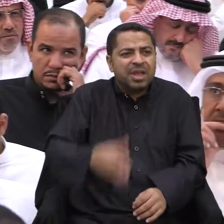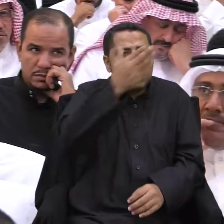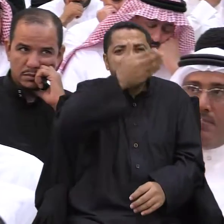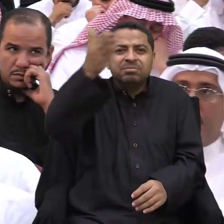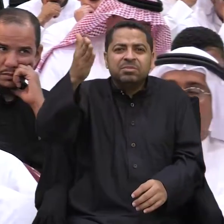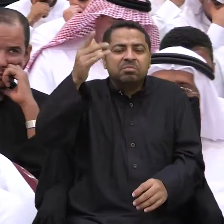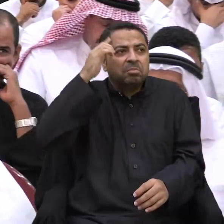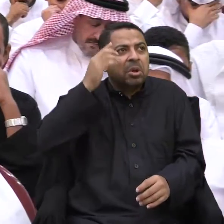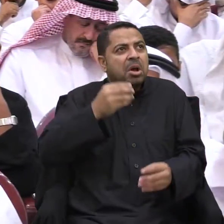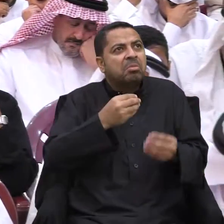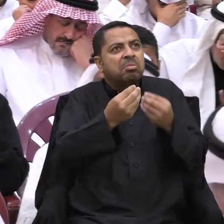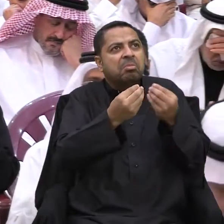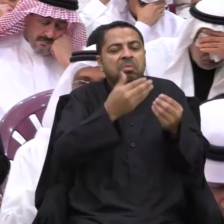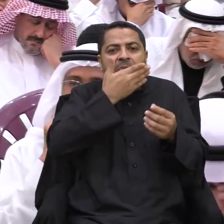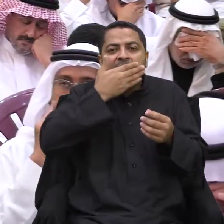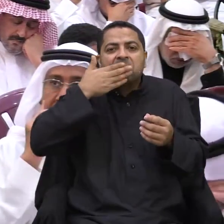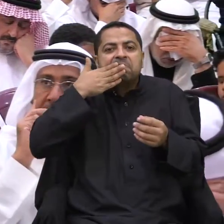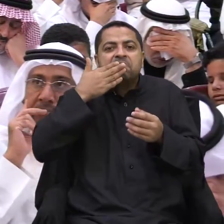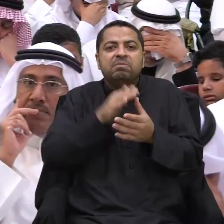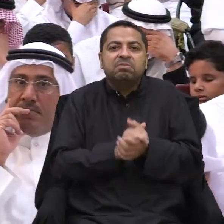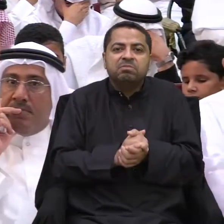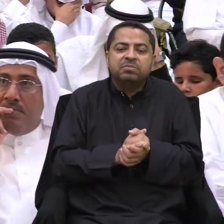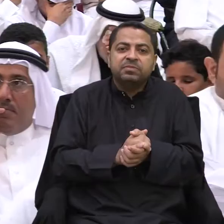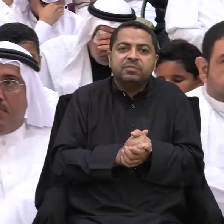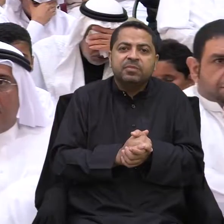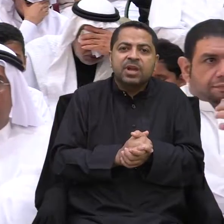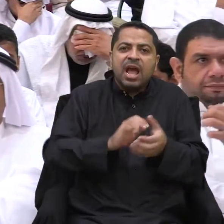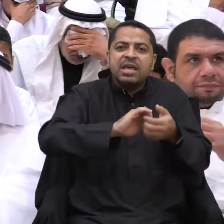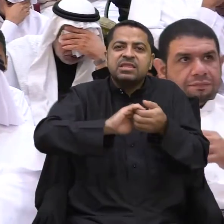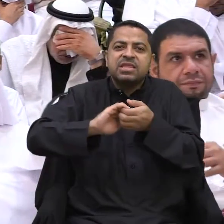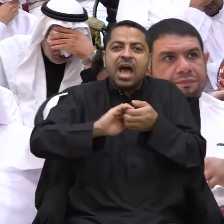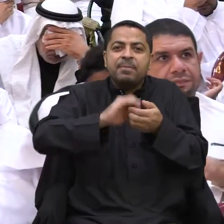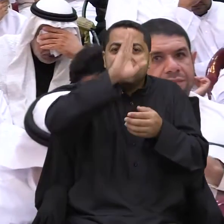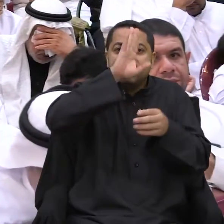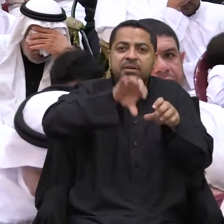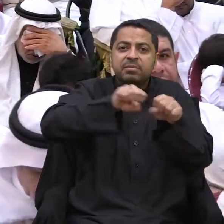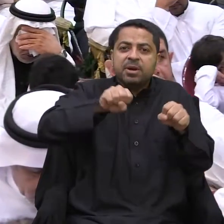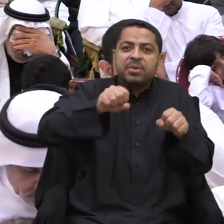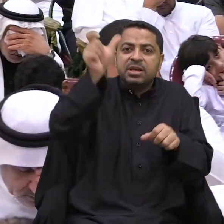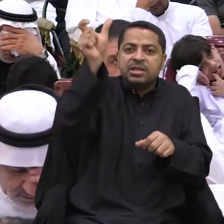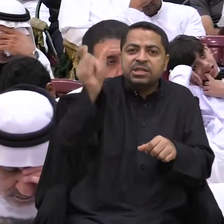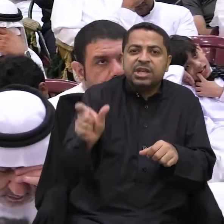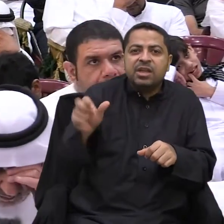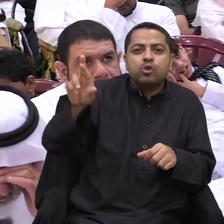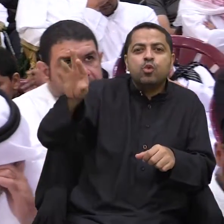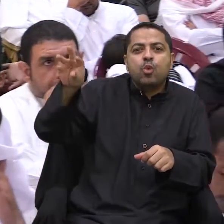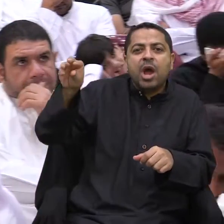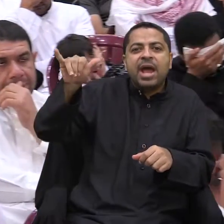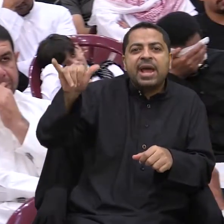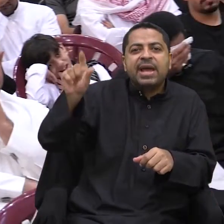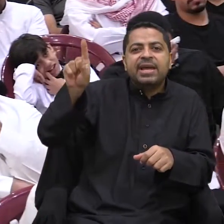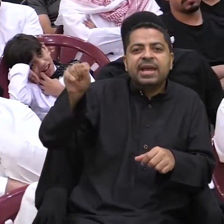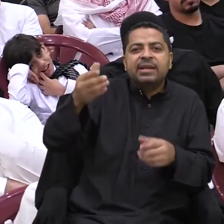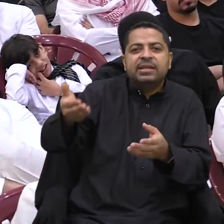لا يكلمونه. فجاء أصحاب الحسين، جاء زهير بن القين